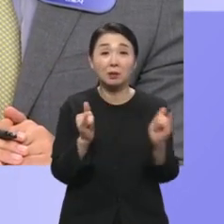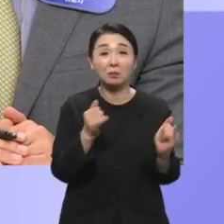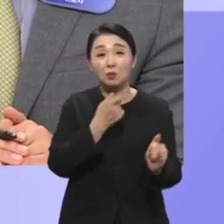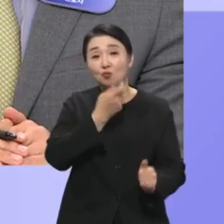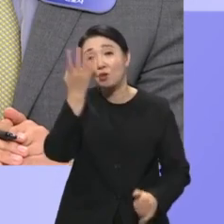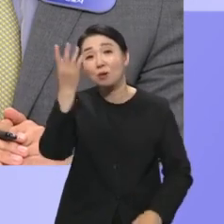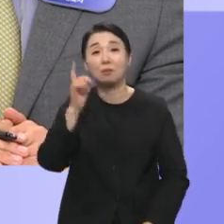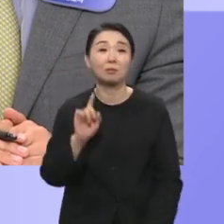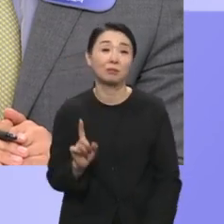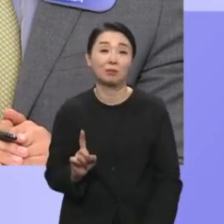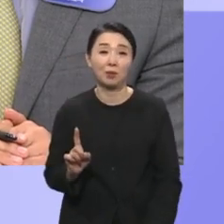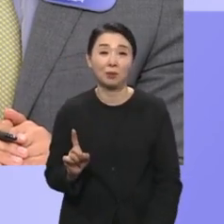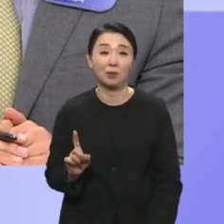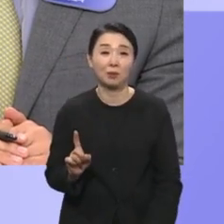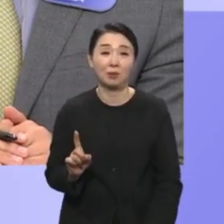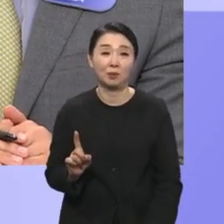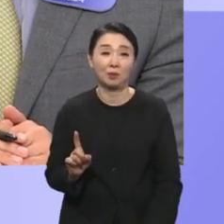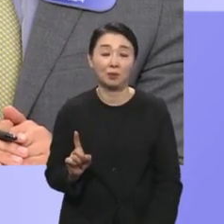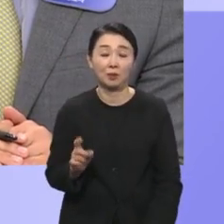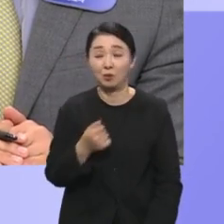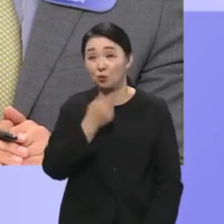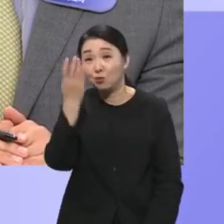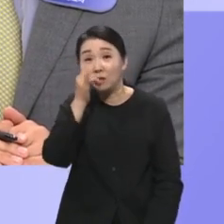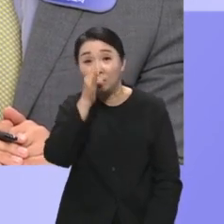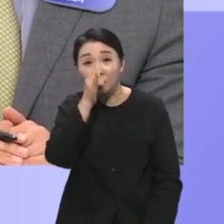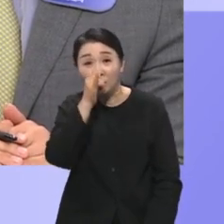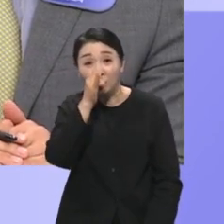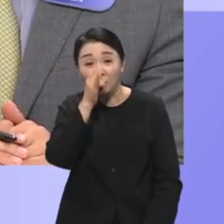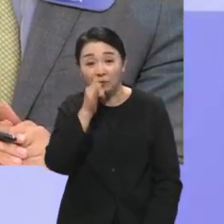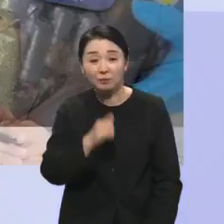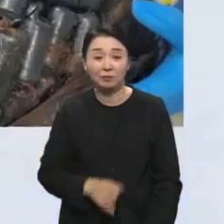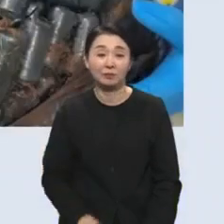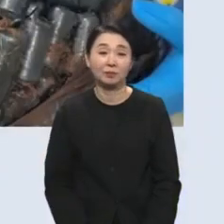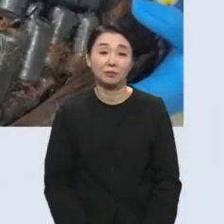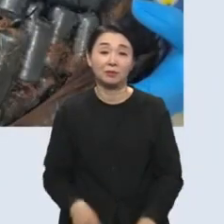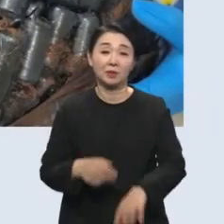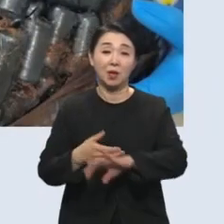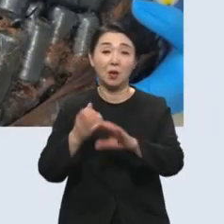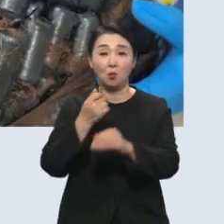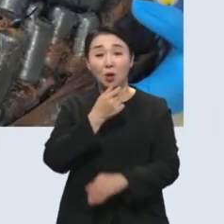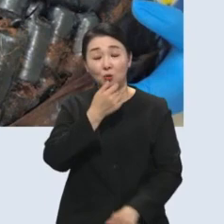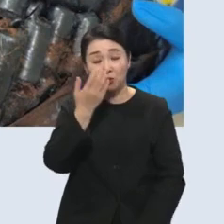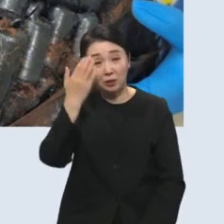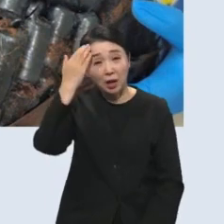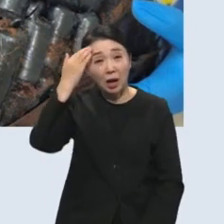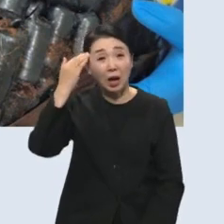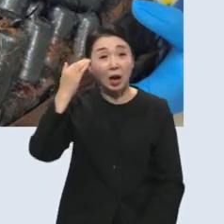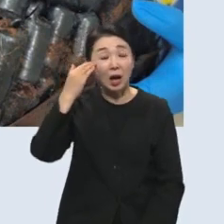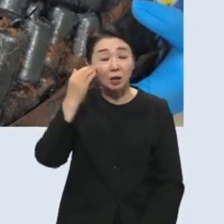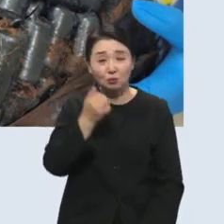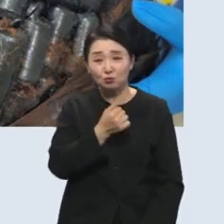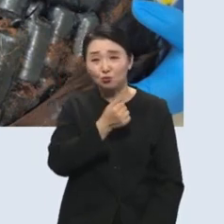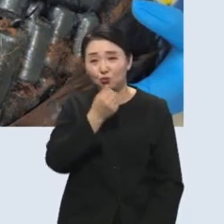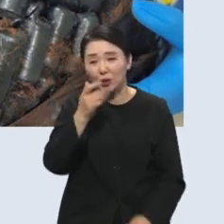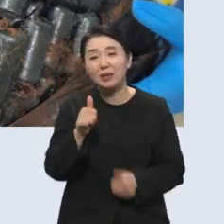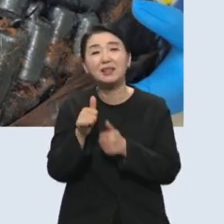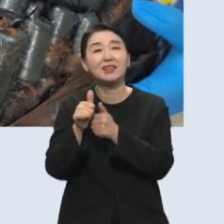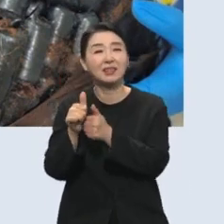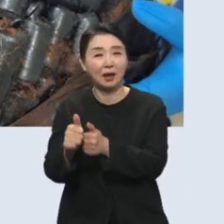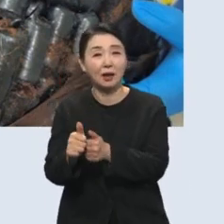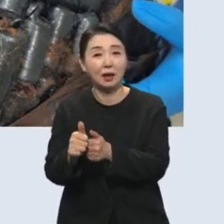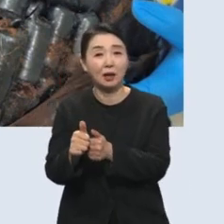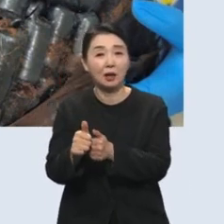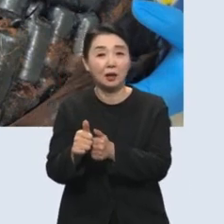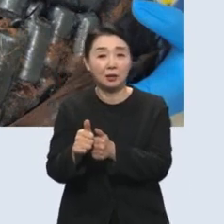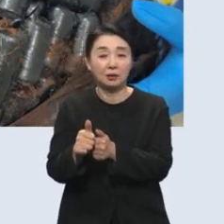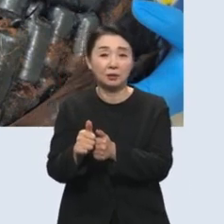수법이라 할까요 그런 것들이 트렌드 같은게 있다면서요 예 그러니까 이제 해외 트렌드를 국내 트렌드가 좀 따라간다고 표현할까요 뭐 나쁜